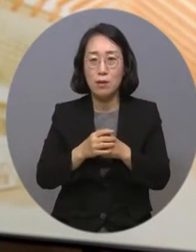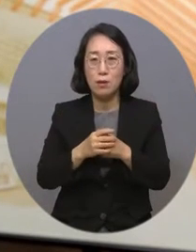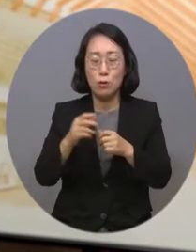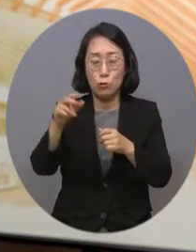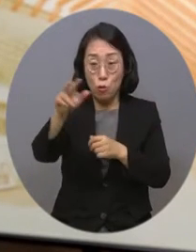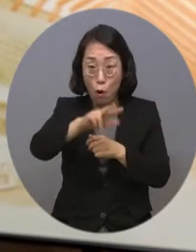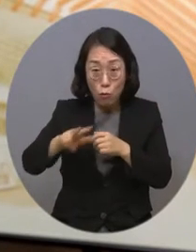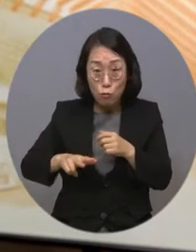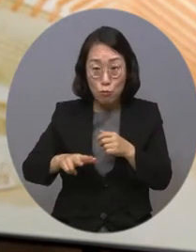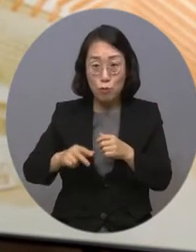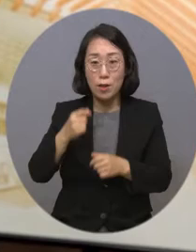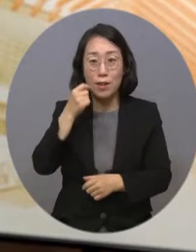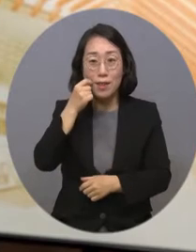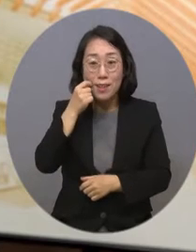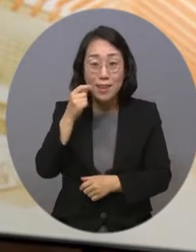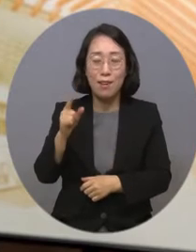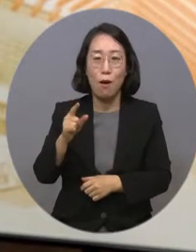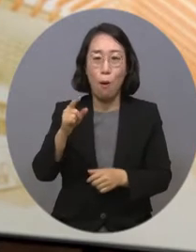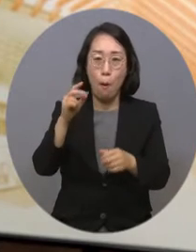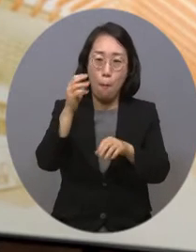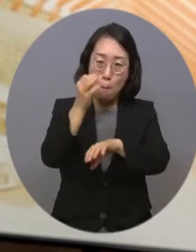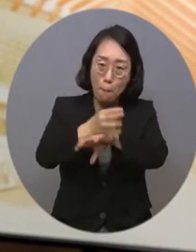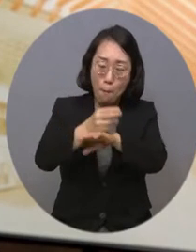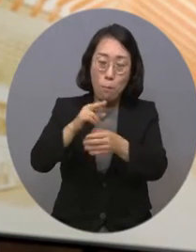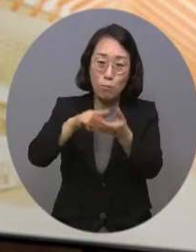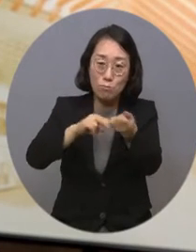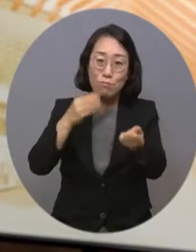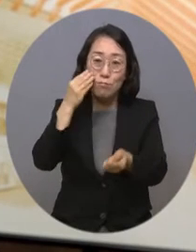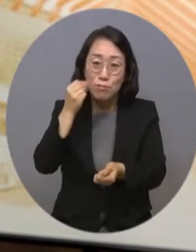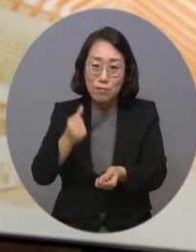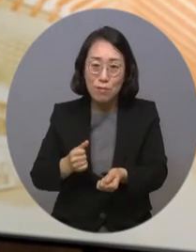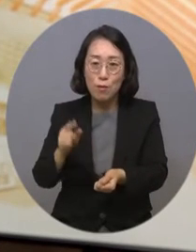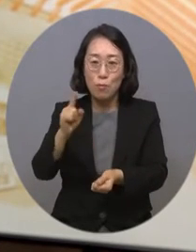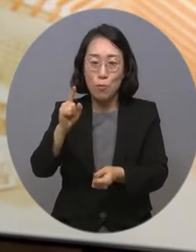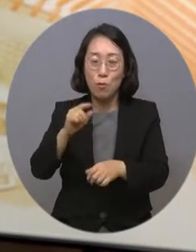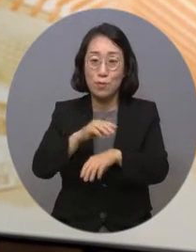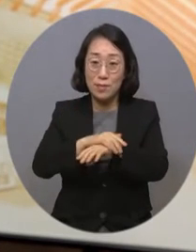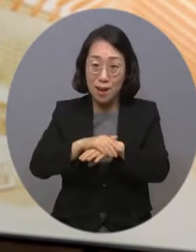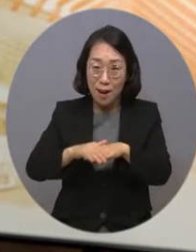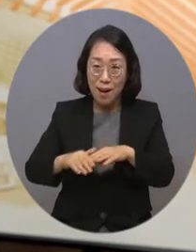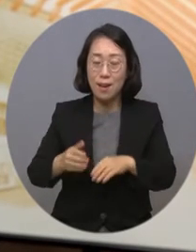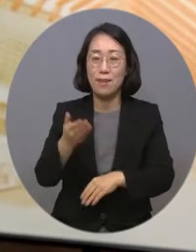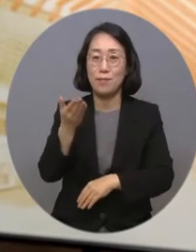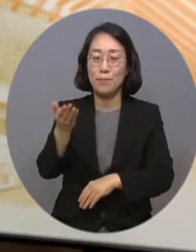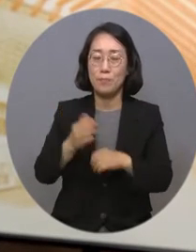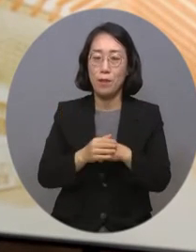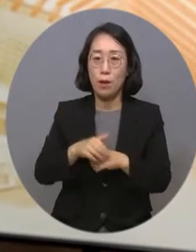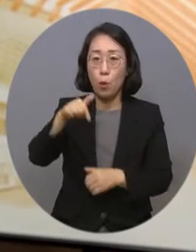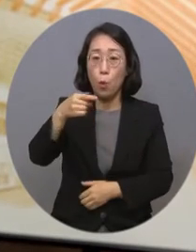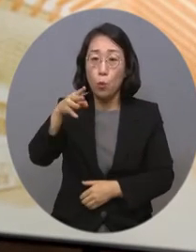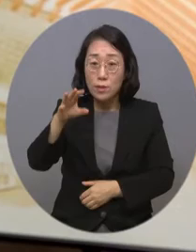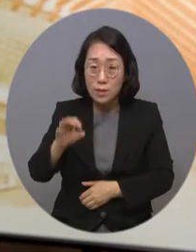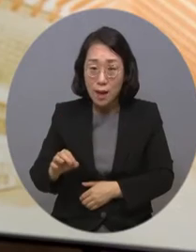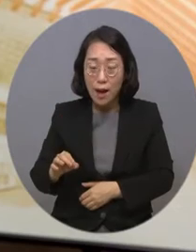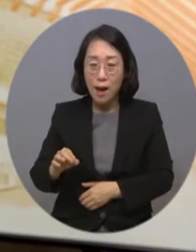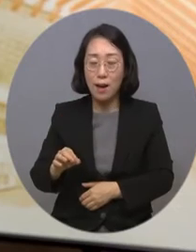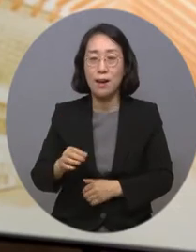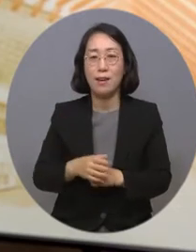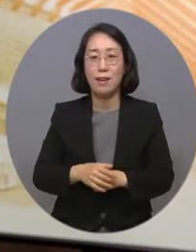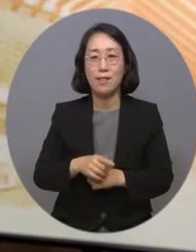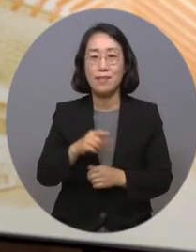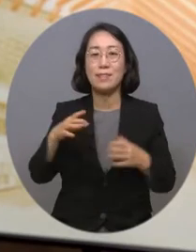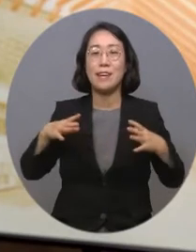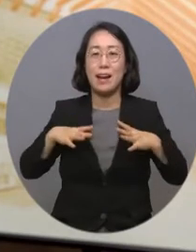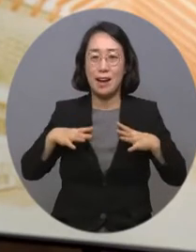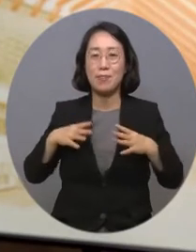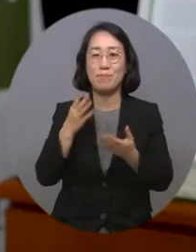얻고 있습니다. 그리고 또 그런 그 농촌을 살리는 큰 부가가치를 네. 네, 실현하고 있는데요. 그렇습니다. 고창이 그 농산물 자랑 좀